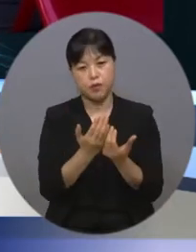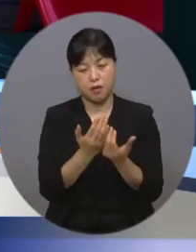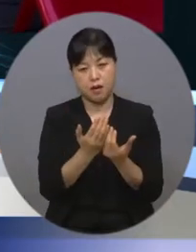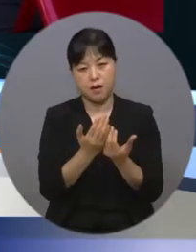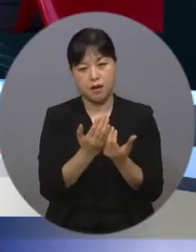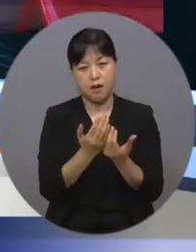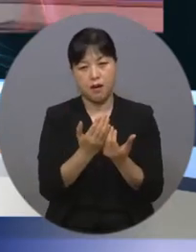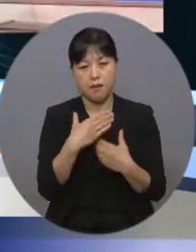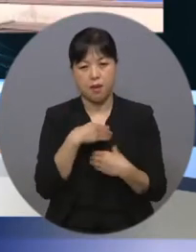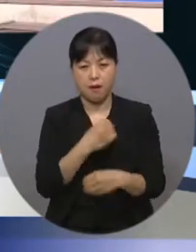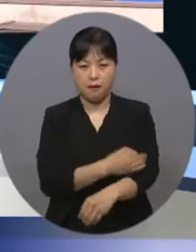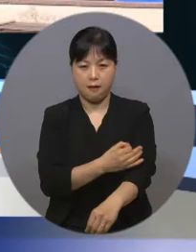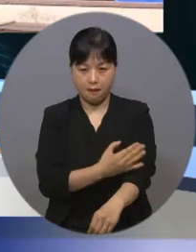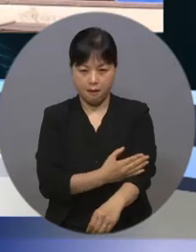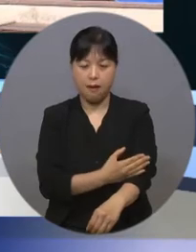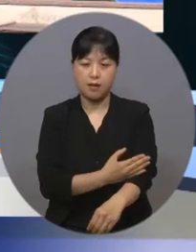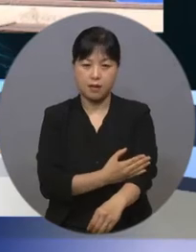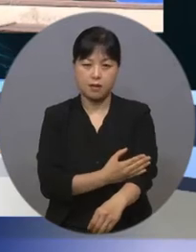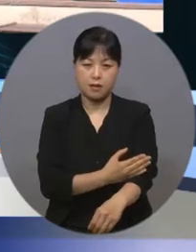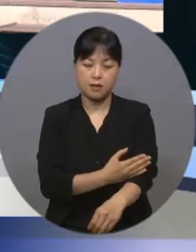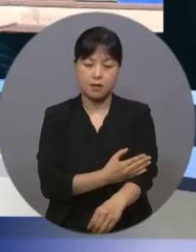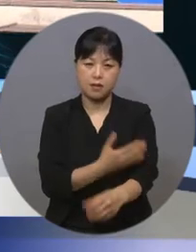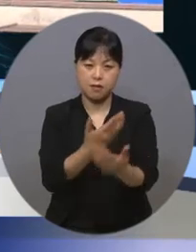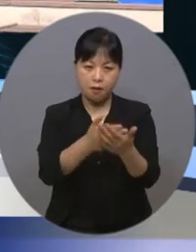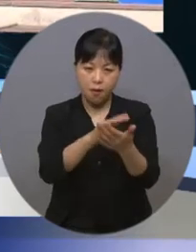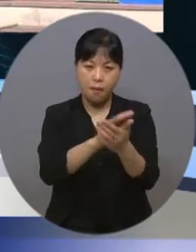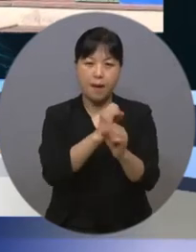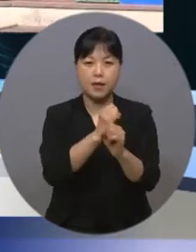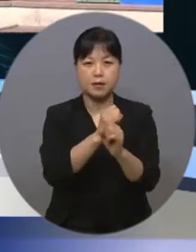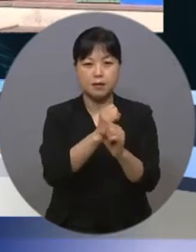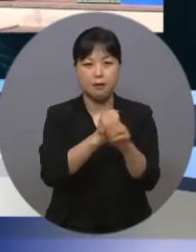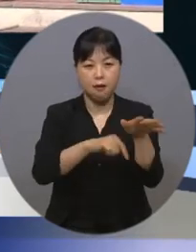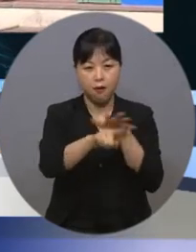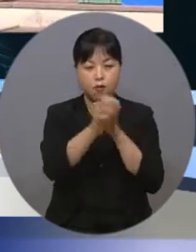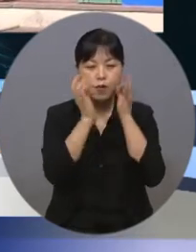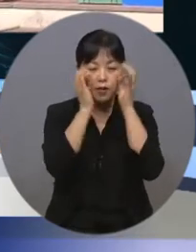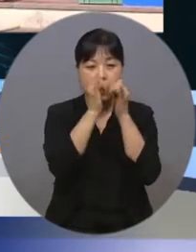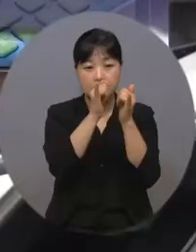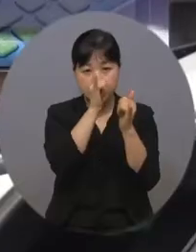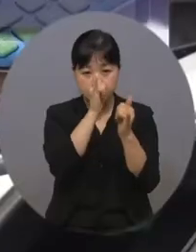할 수 있도록 앞장서는 이들이 있어 정우선 기자가 만나봤습니다.